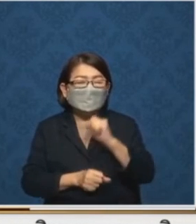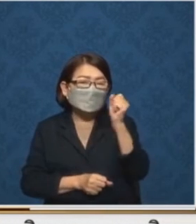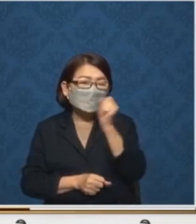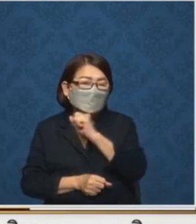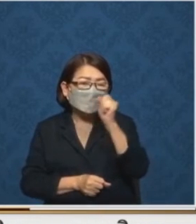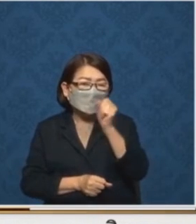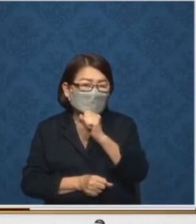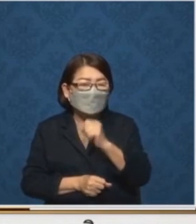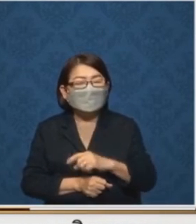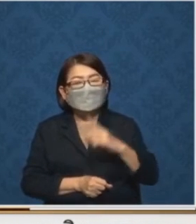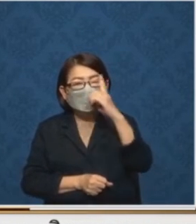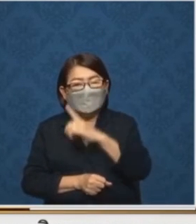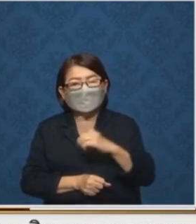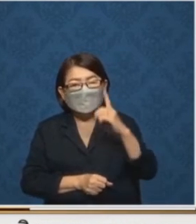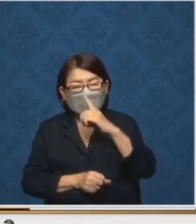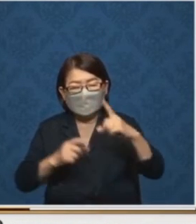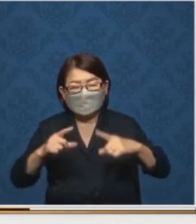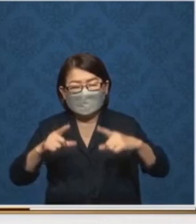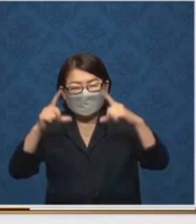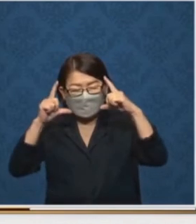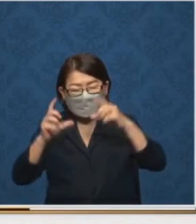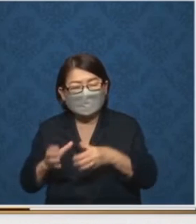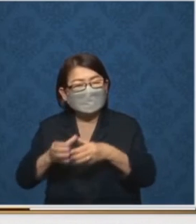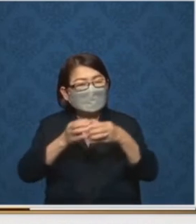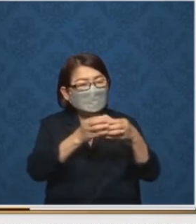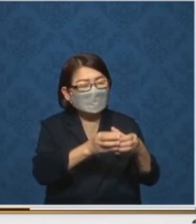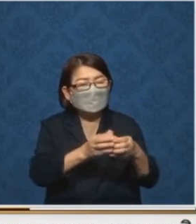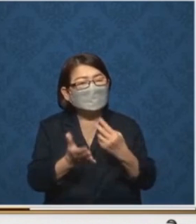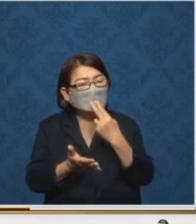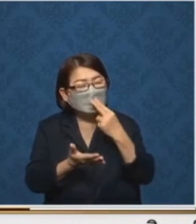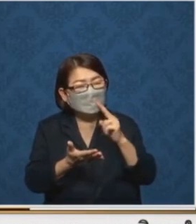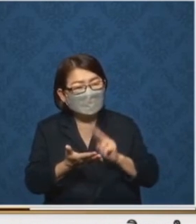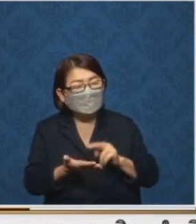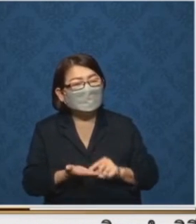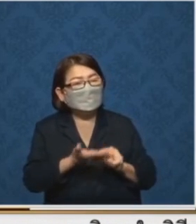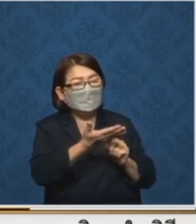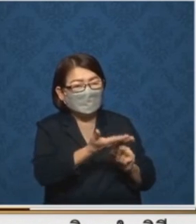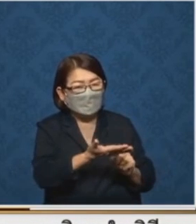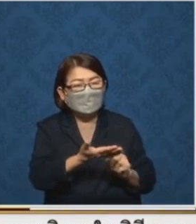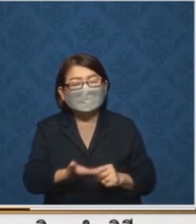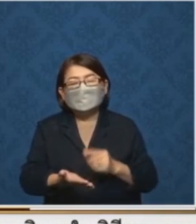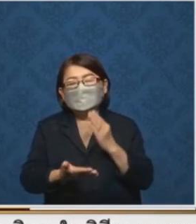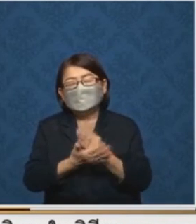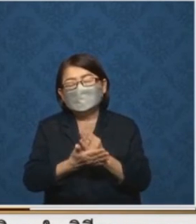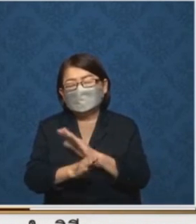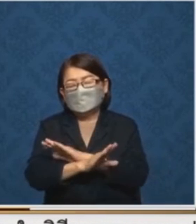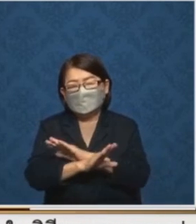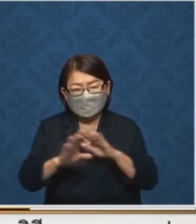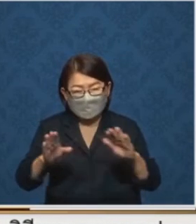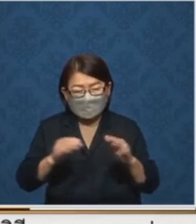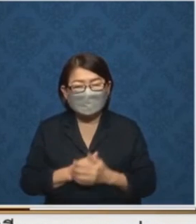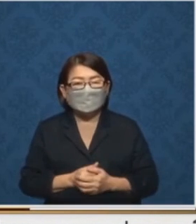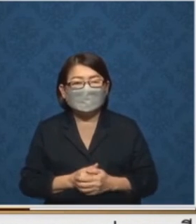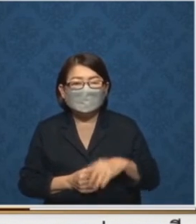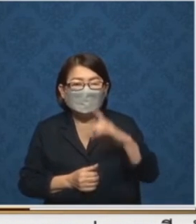่อโทษนะ ทปิดเปิดเพรอะไร พอภิยเพรส Lucas Minute ros badรงแรมถา 80